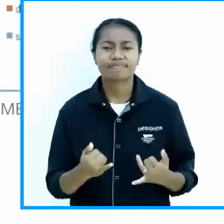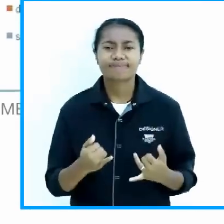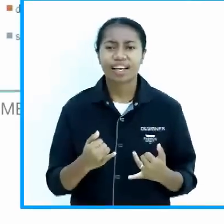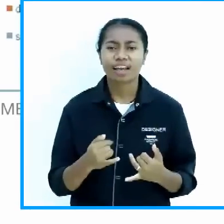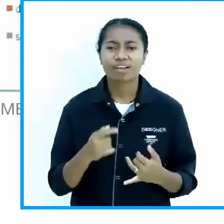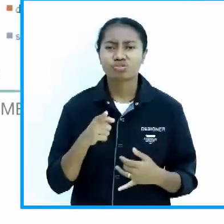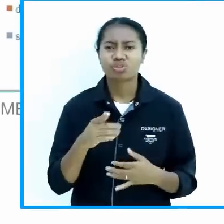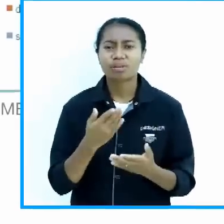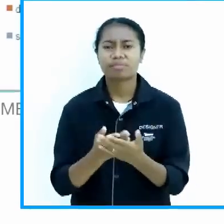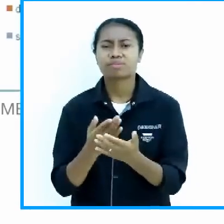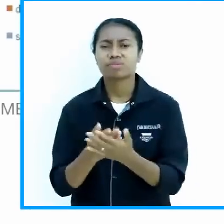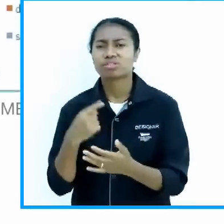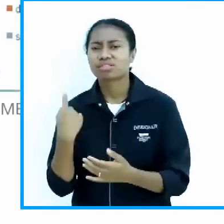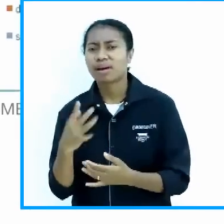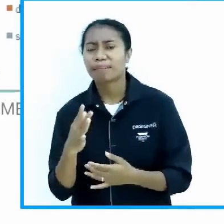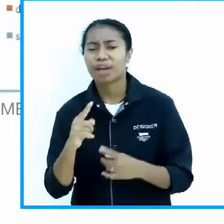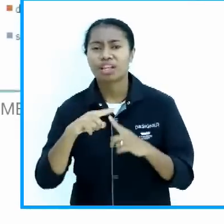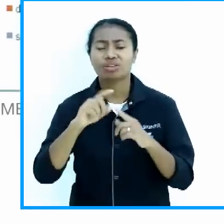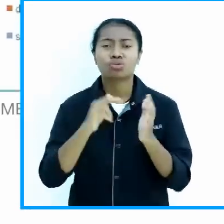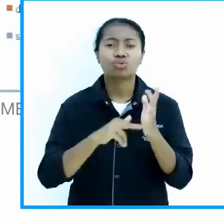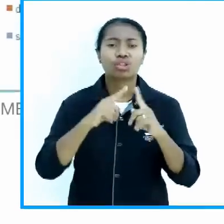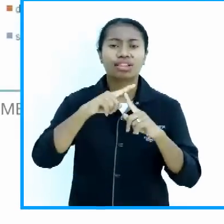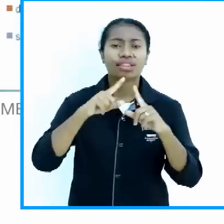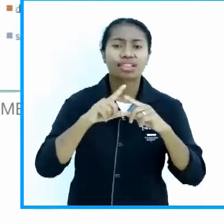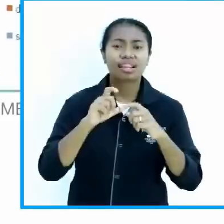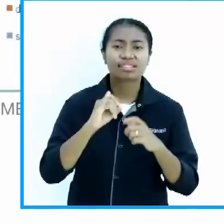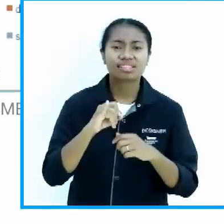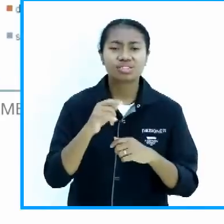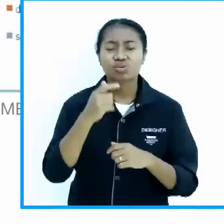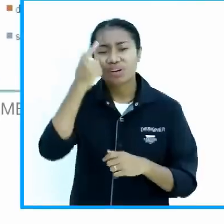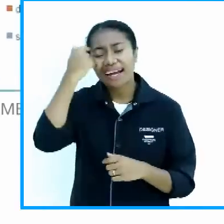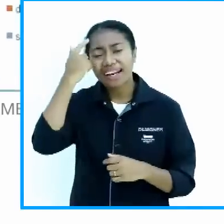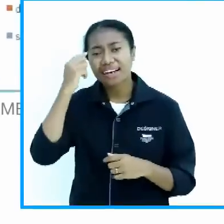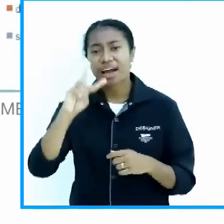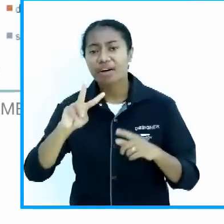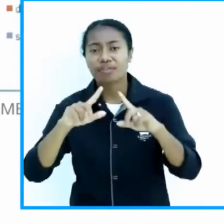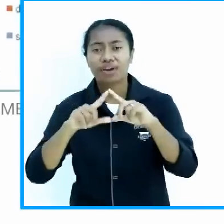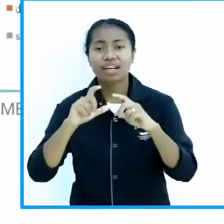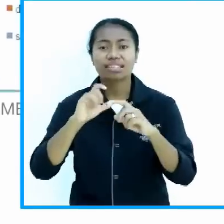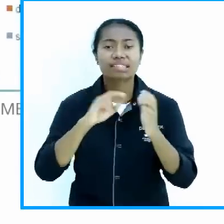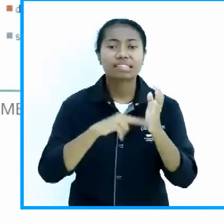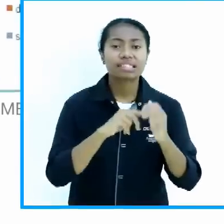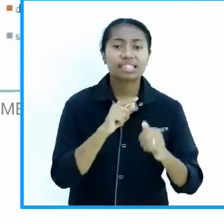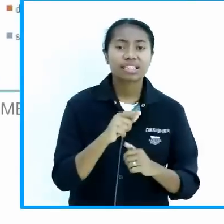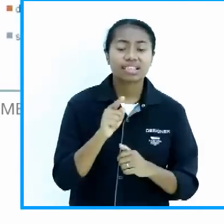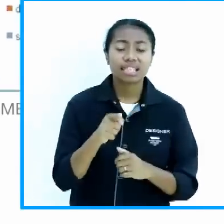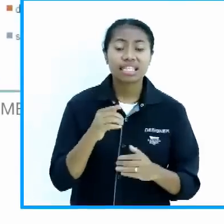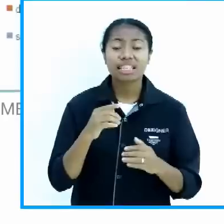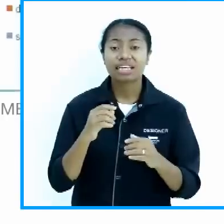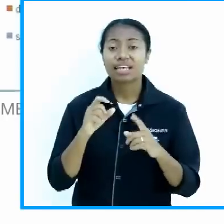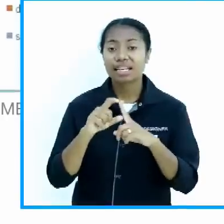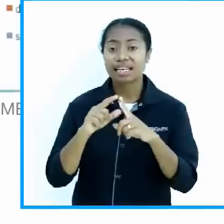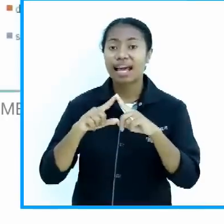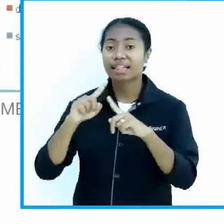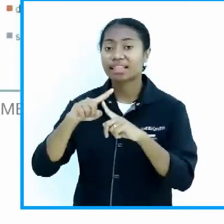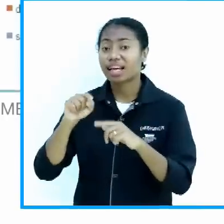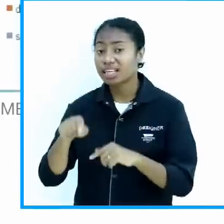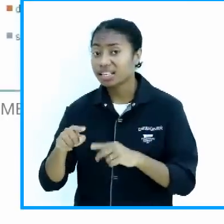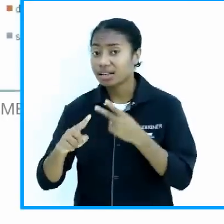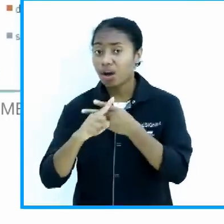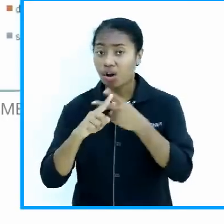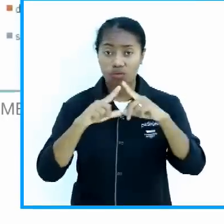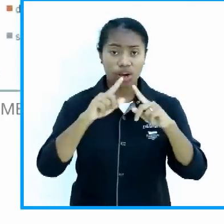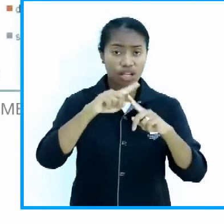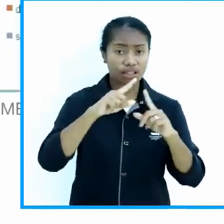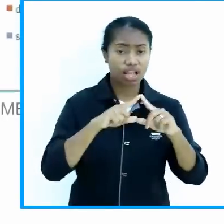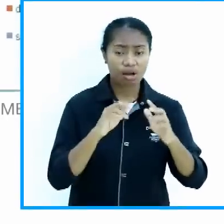sampai tuntas. Kenapa? Karena vaksin. Ini data, ini fakta ya, bukan mengada-ngada.